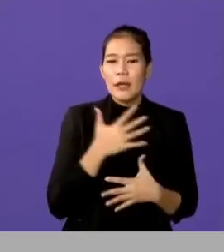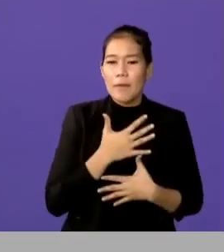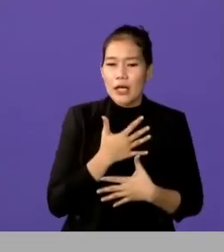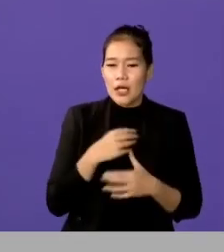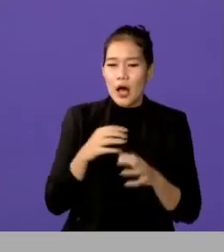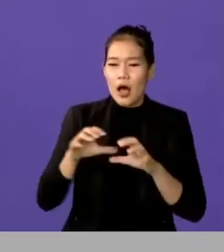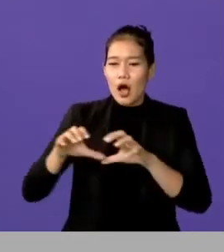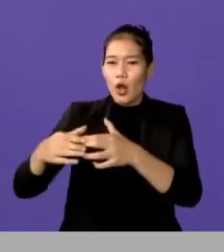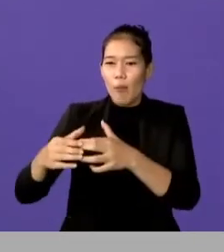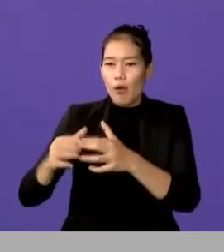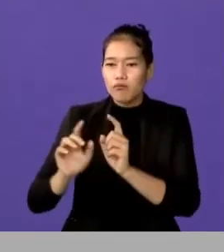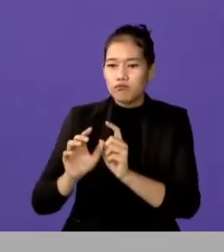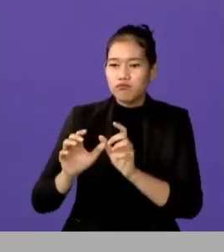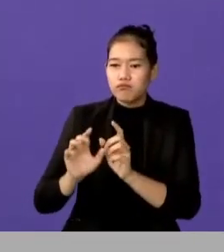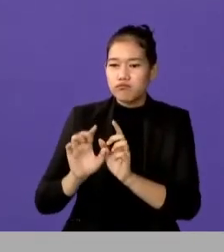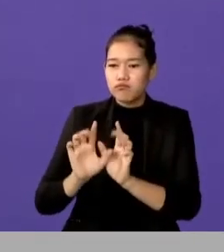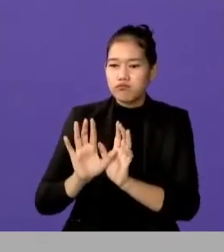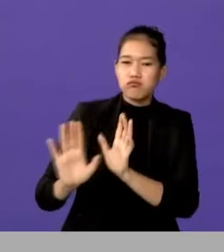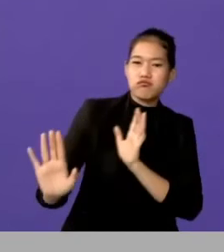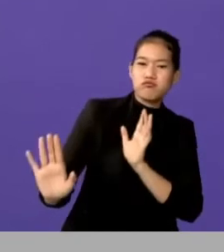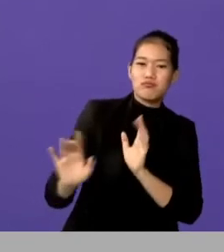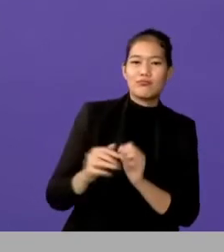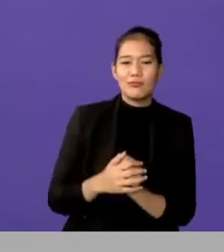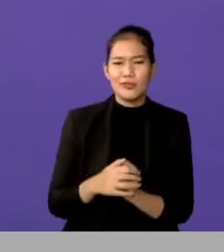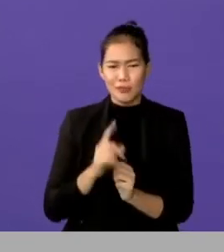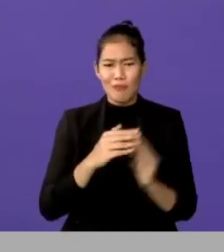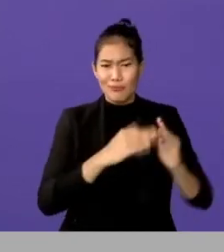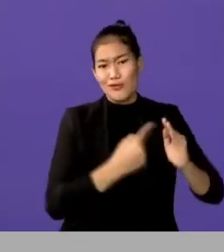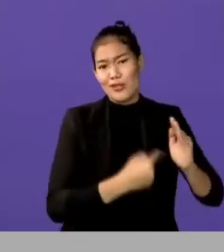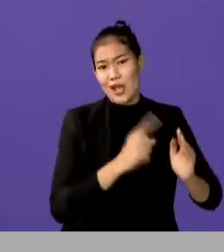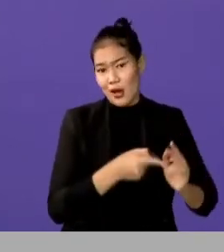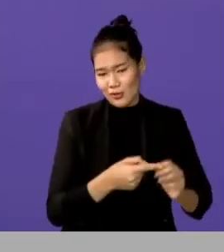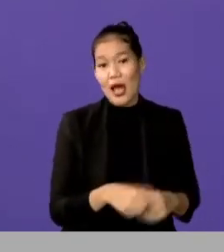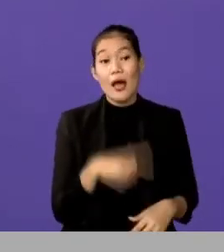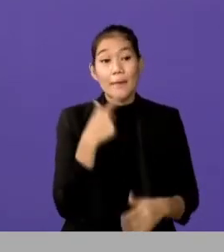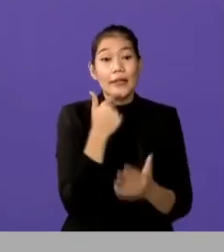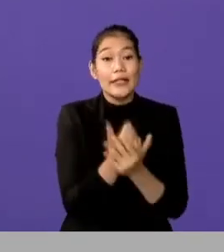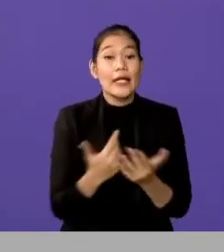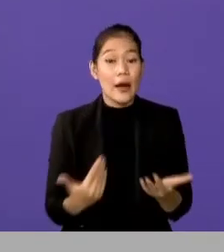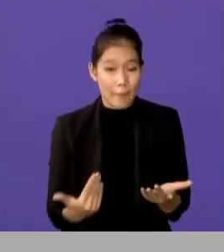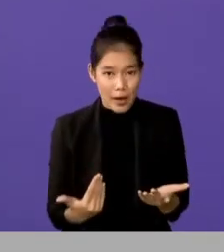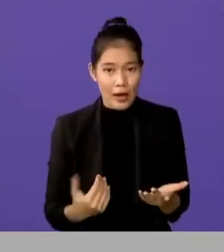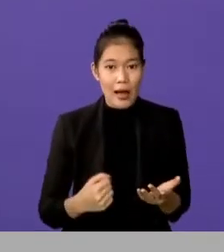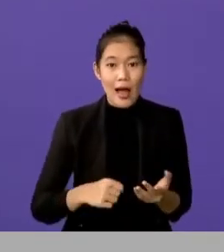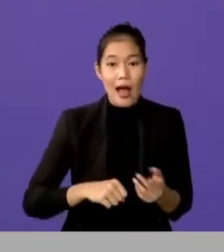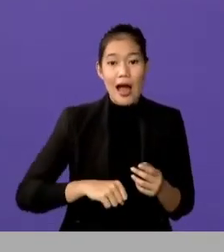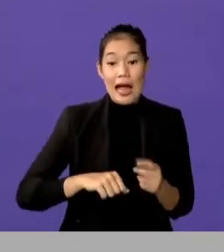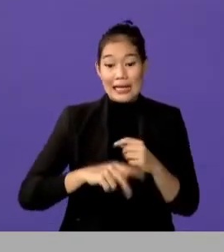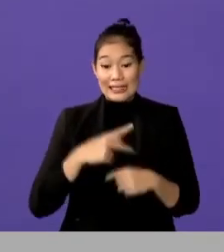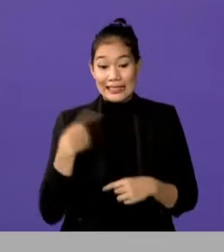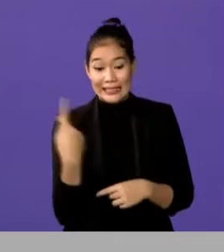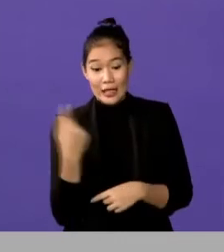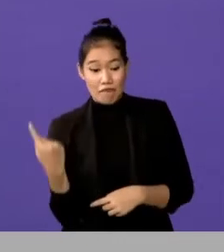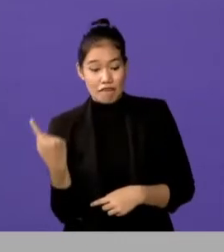dijauhkan dari keluarga karena memang isolasi nah penting disitu adalah waktu time kita disitu